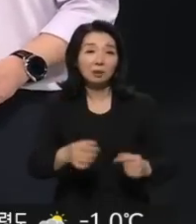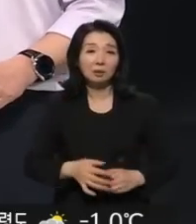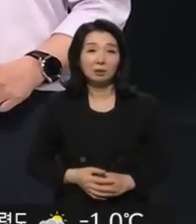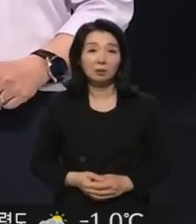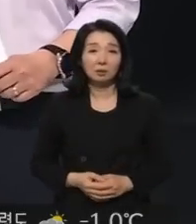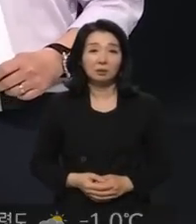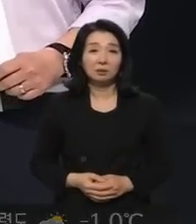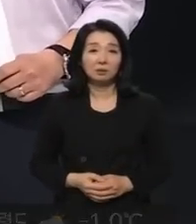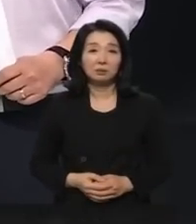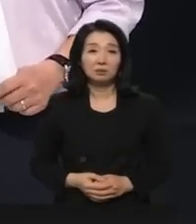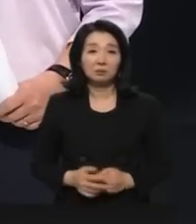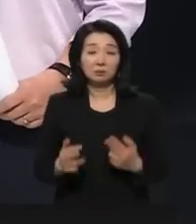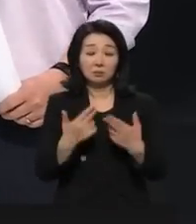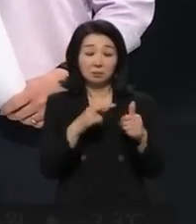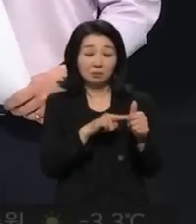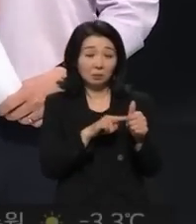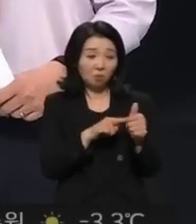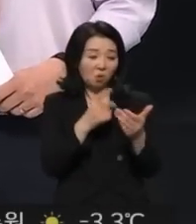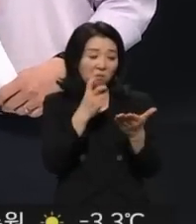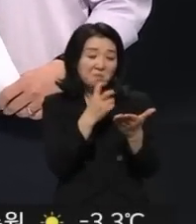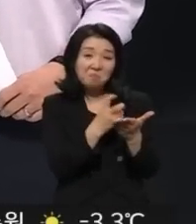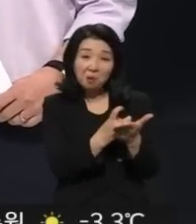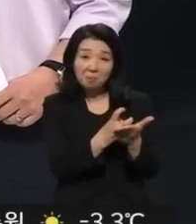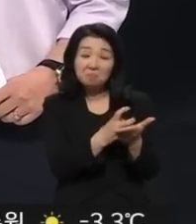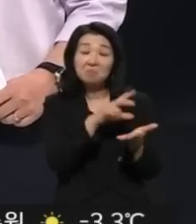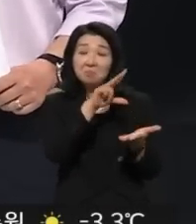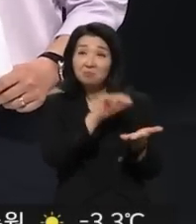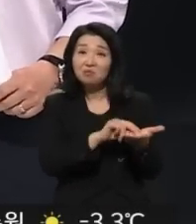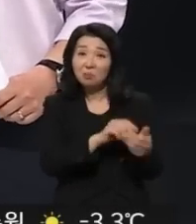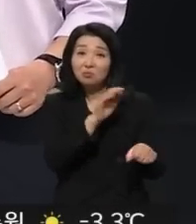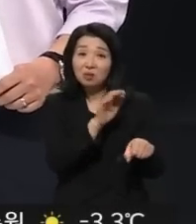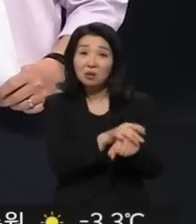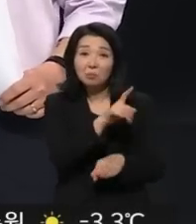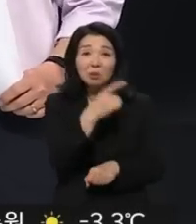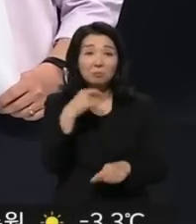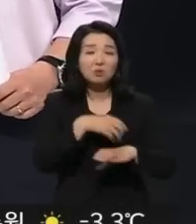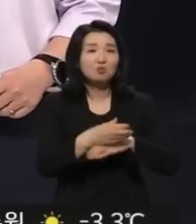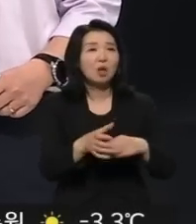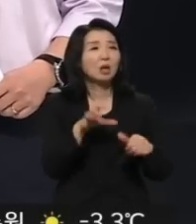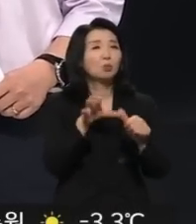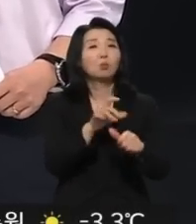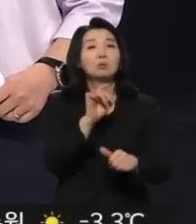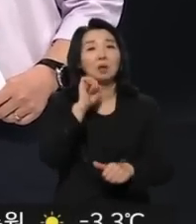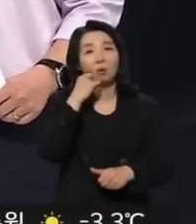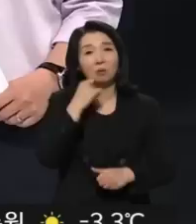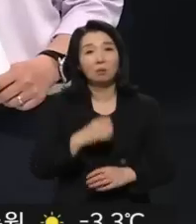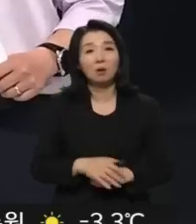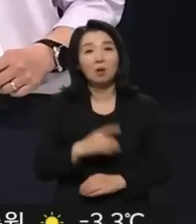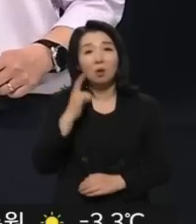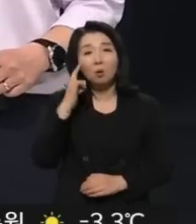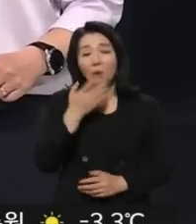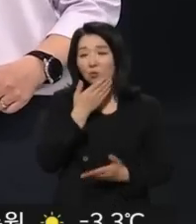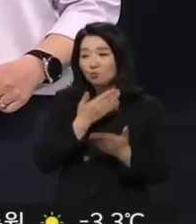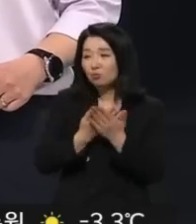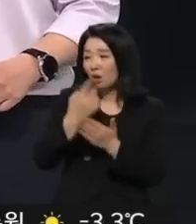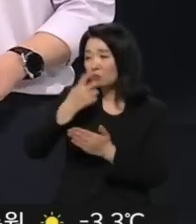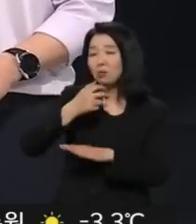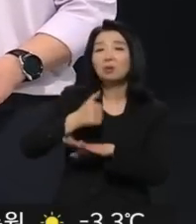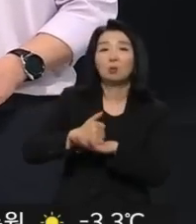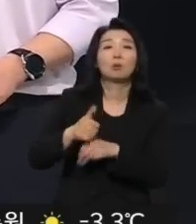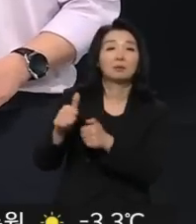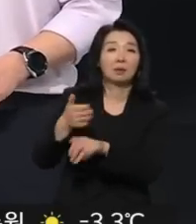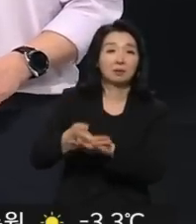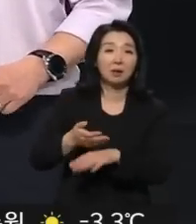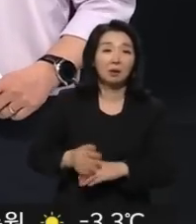이 대표의 사법 리스크. 사실 민주당이 통제할 수 없는 부분이죠. 키는 수사 결과에 달린